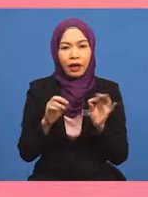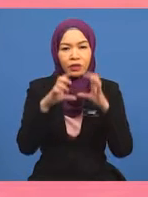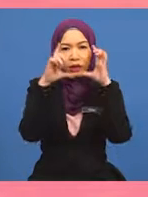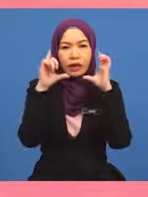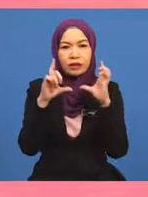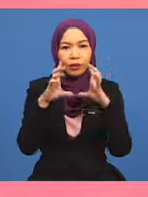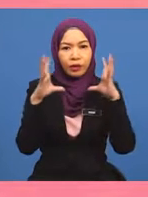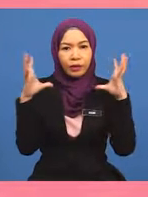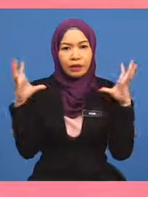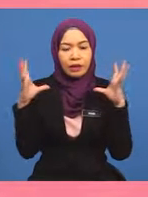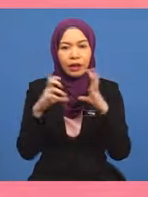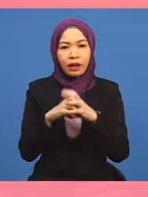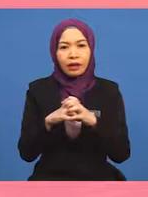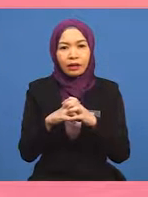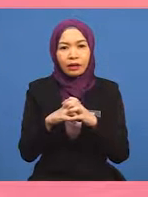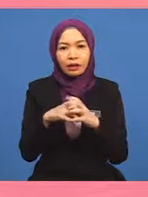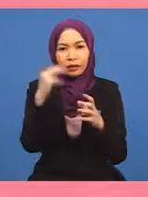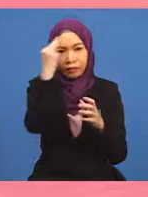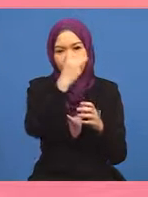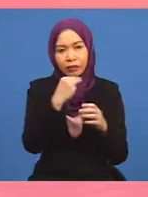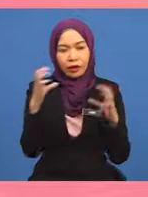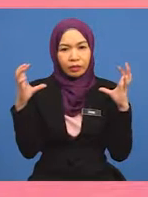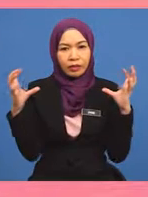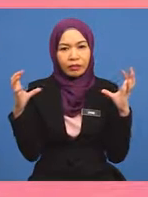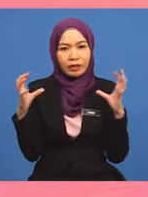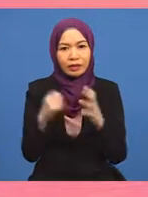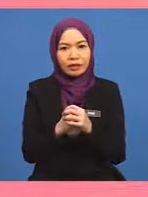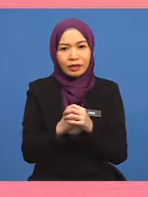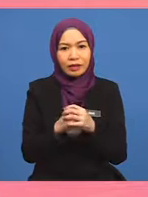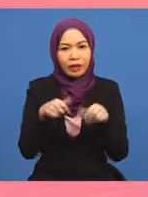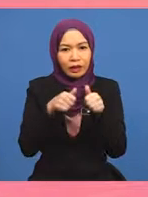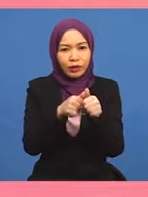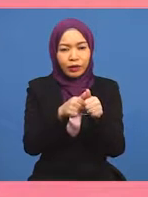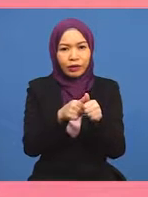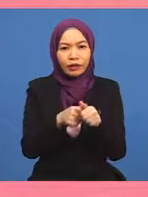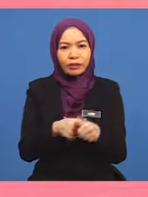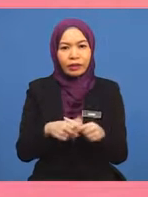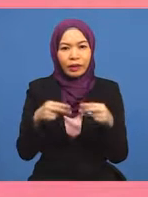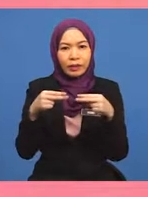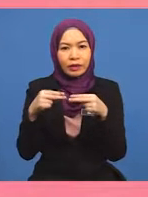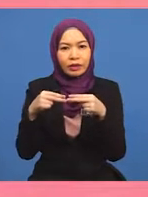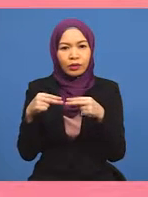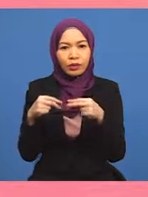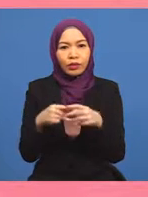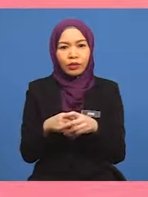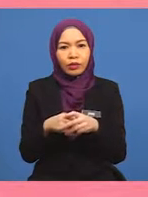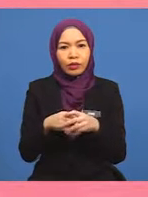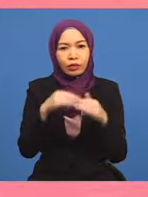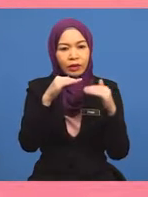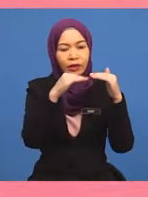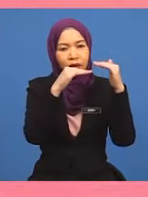besar di samping sebagai hiasan kepada si pemakai.